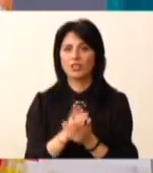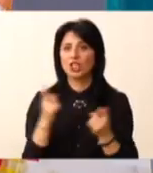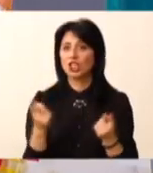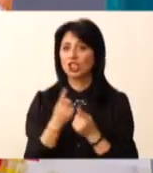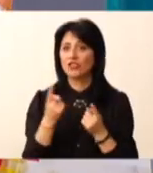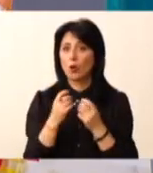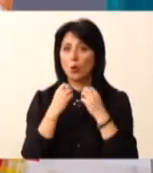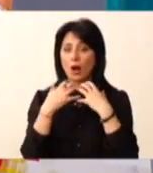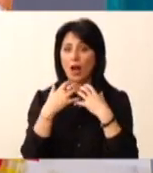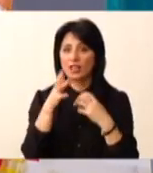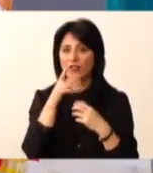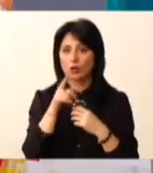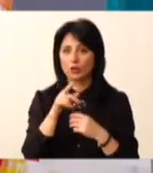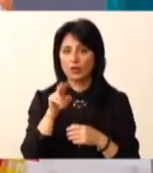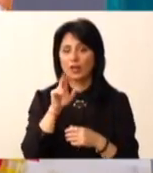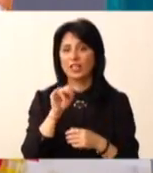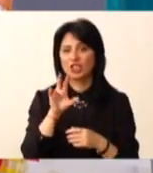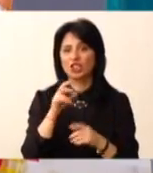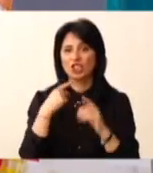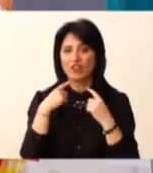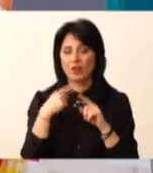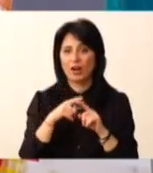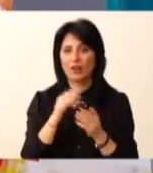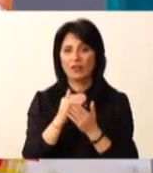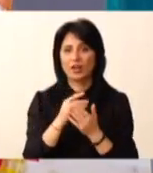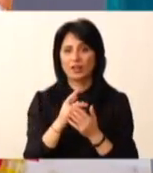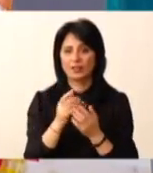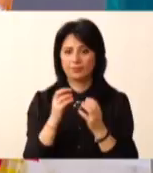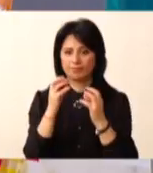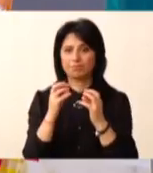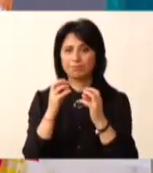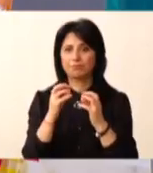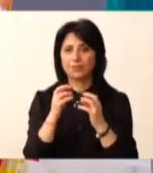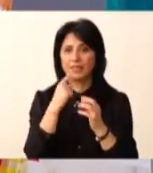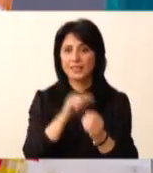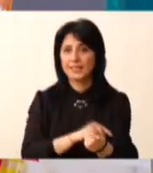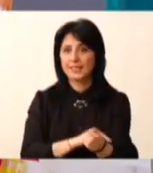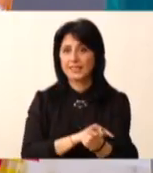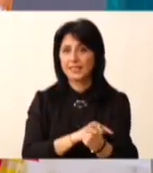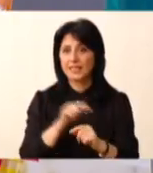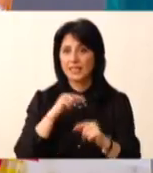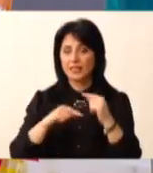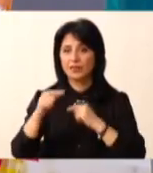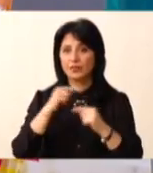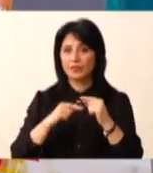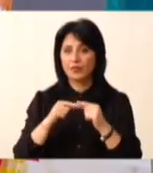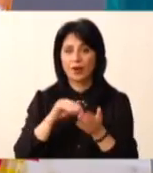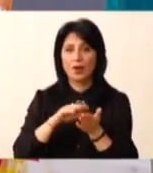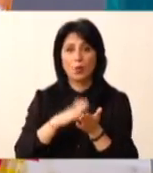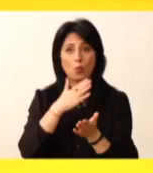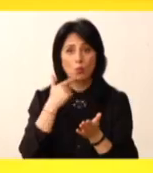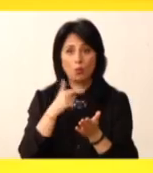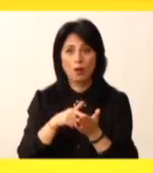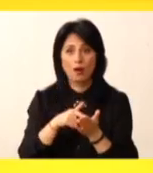ჩვეულებრივი გადიდების დროს ფარისებრი ჯირკვალი სტრუქტურულად არის ერთგვაროვანი და სისხლში ანტისხეულების არსებობა არ